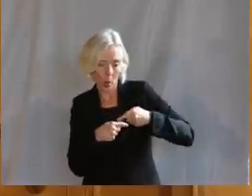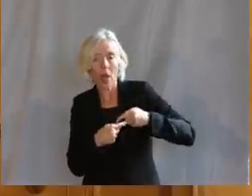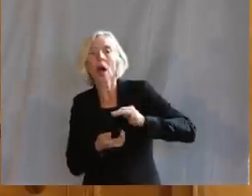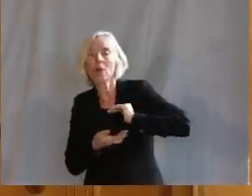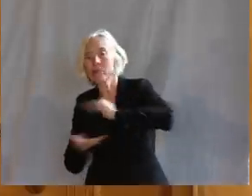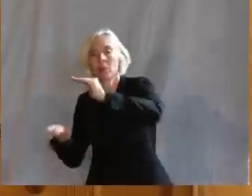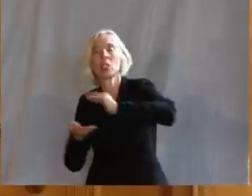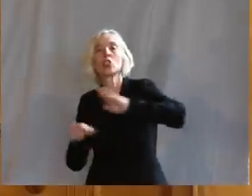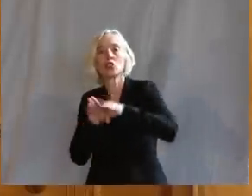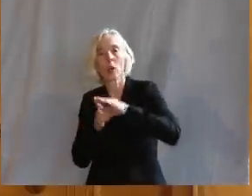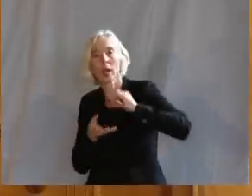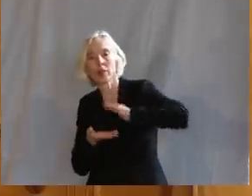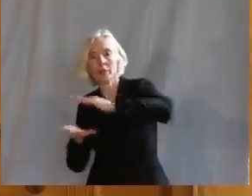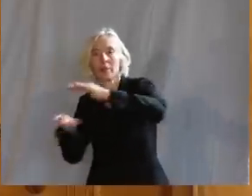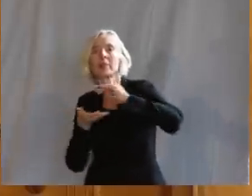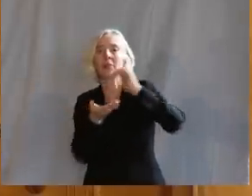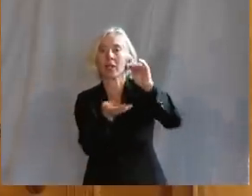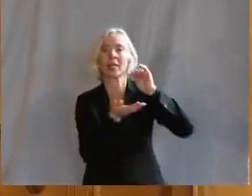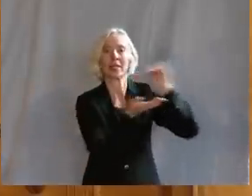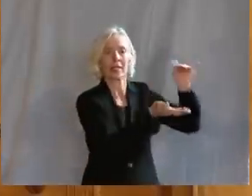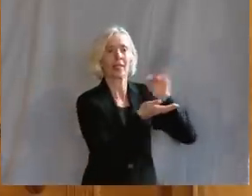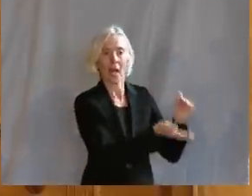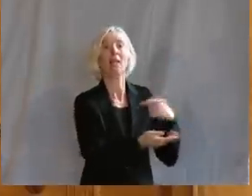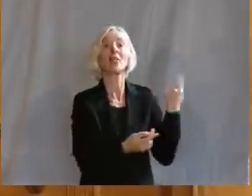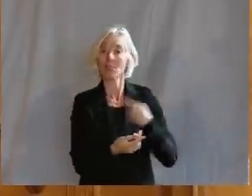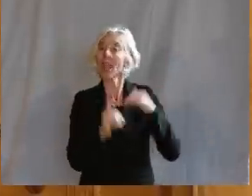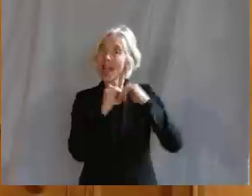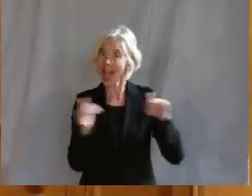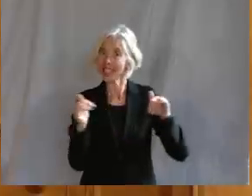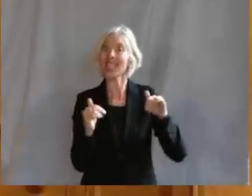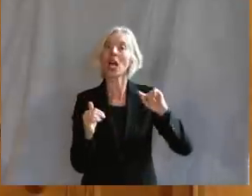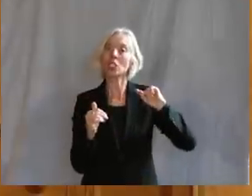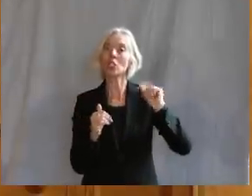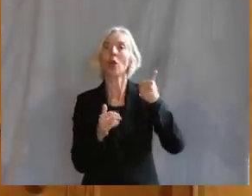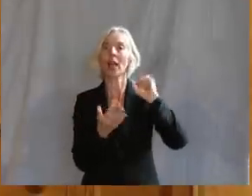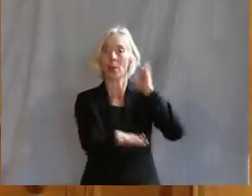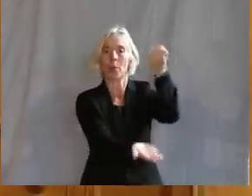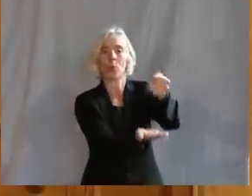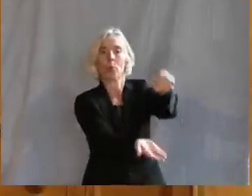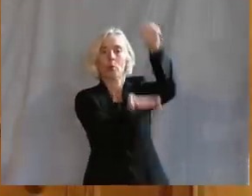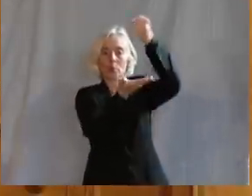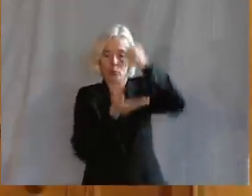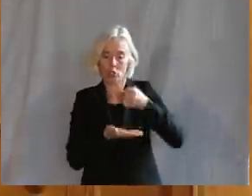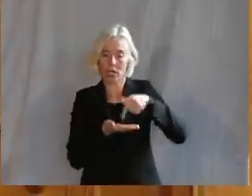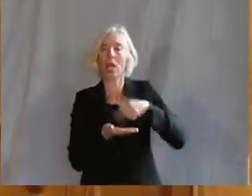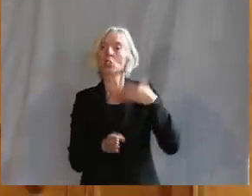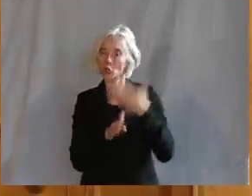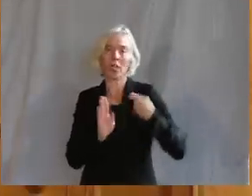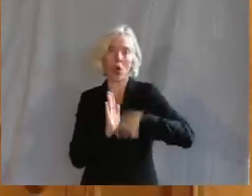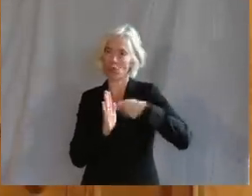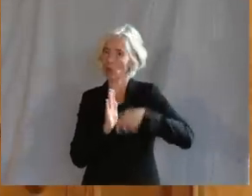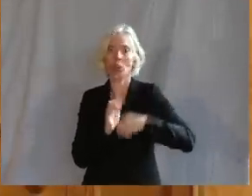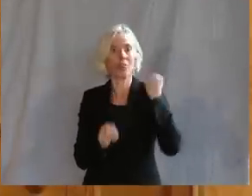Kontingente bestellen können, weil das Förderprogramm Sonderbudget digitale Endgeräte nochmals aufgestockt wird und so wie für